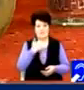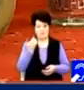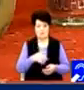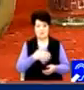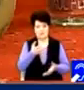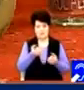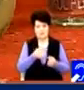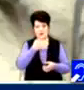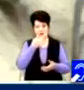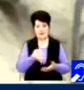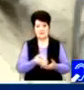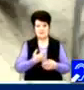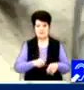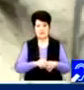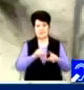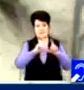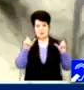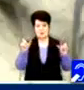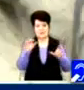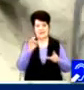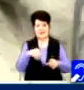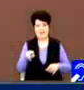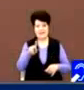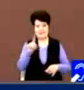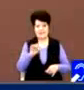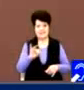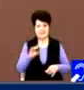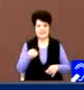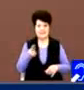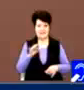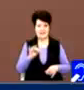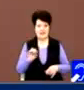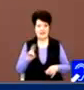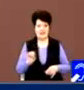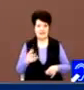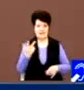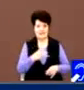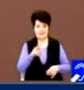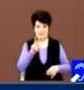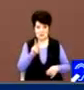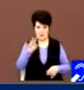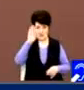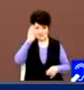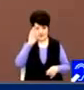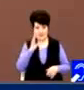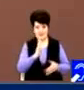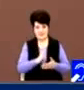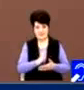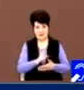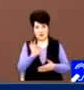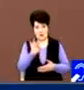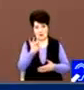acestui exercițiu în special în instituțiile rezidențiale este vorba de 32 de băieți din de la